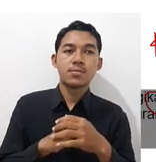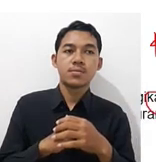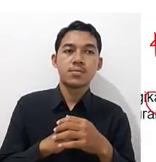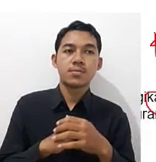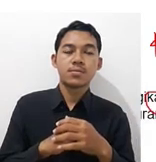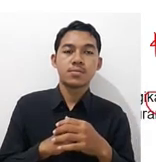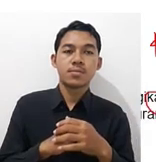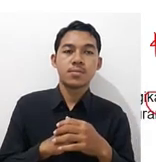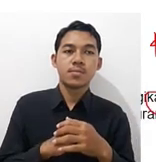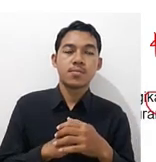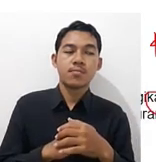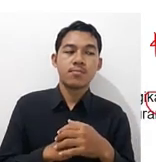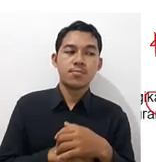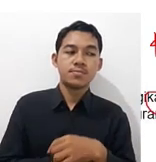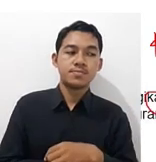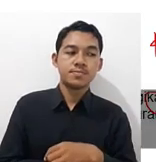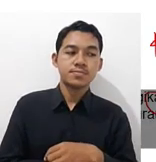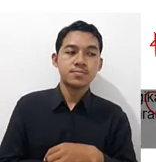itu